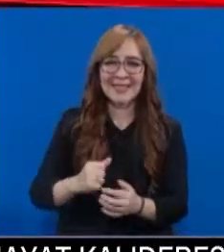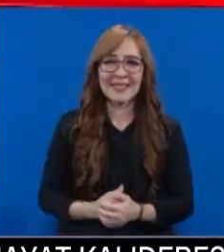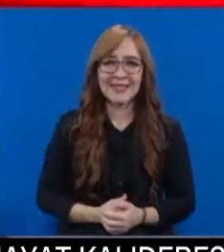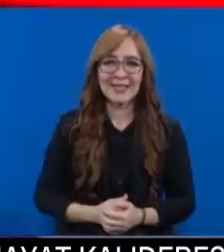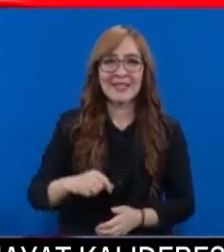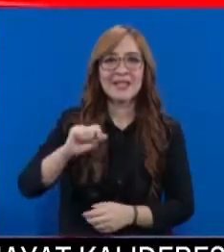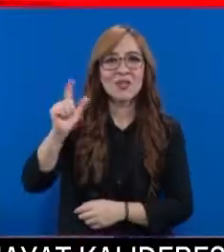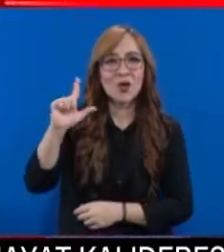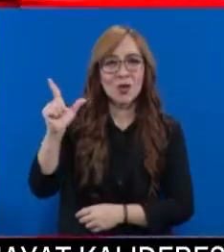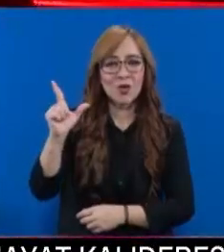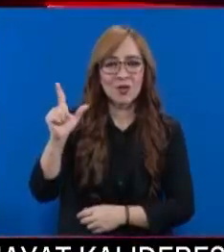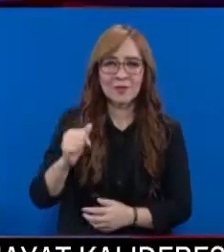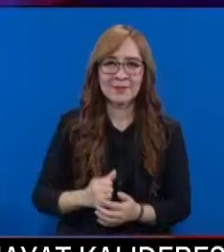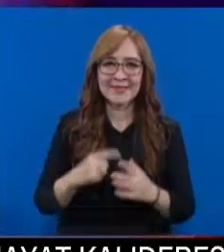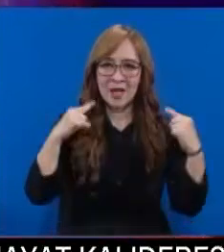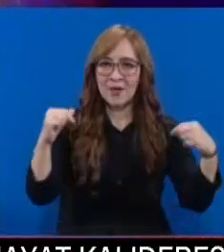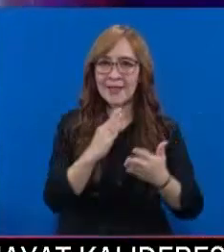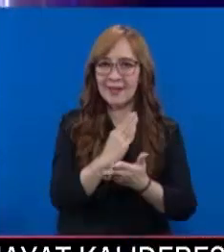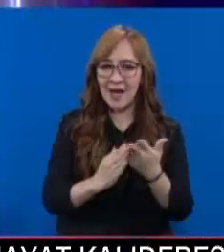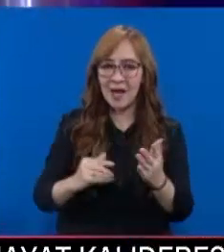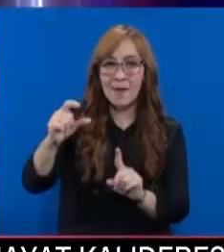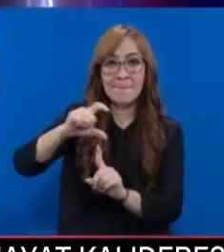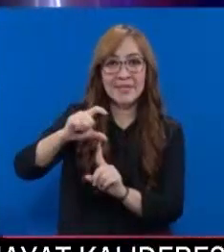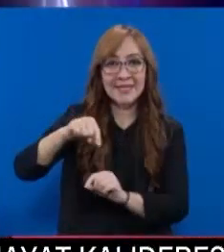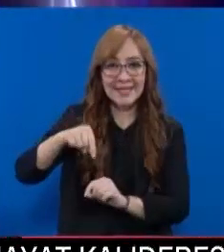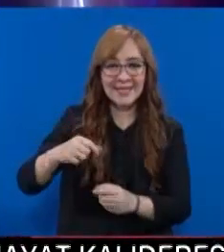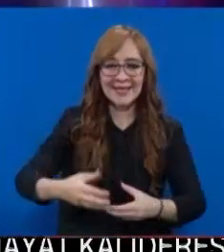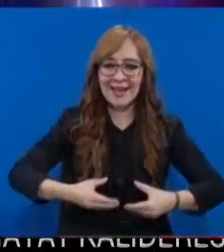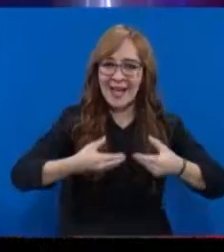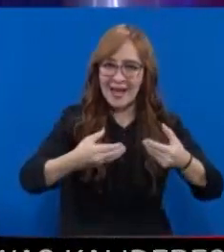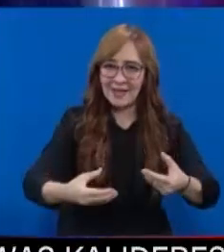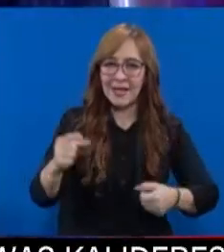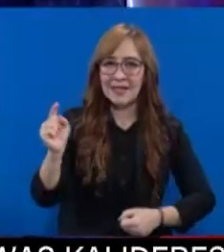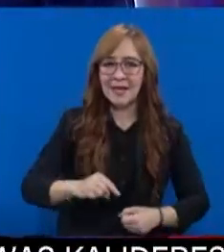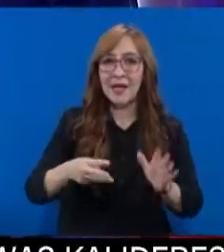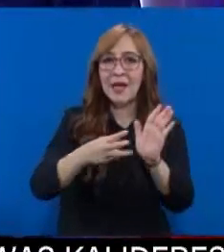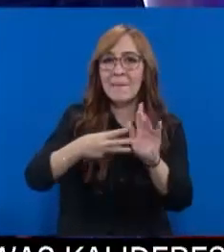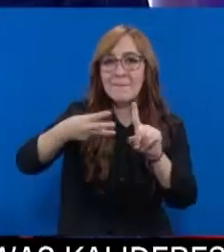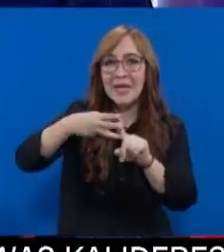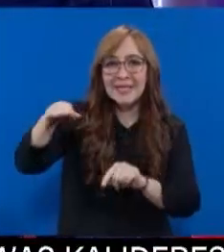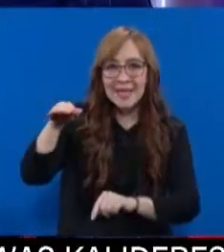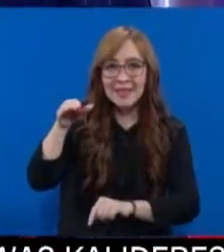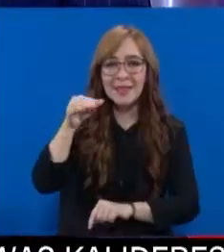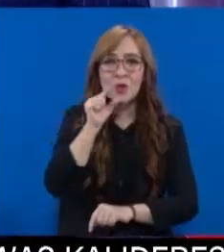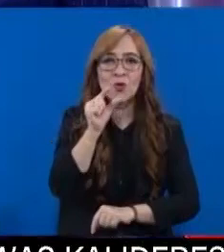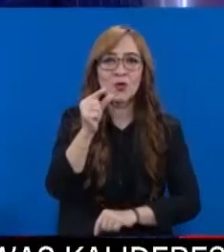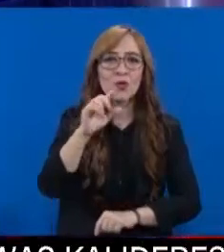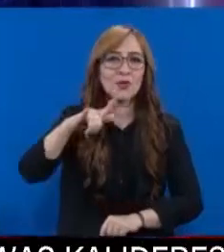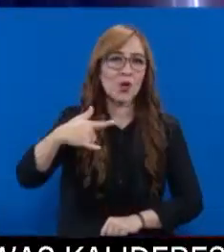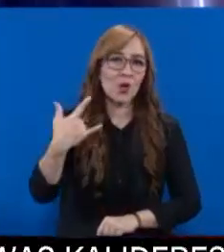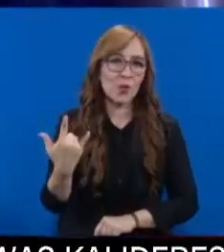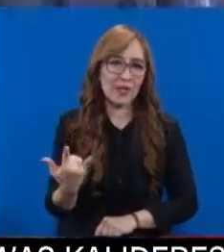Solo di Surakarta Jawa Tengah masjid raya ini merupakan hadiah dari Muhammad bin Zaid untuk Jokowi sebagai bentuk persahabatan